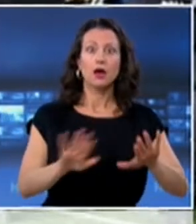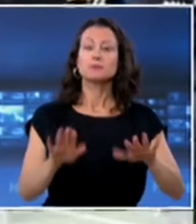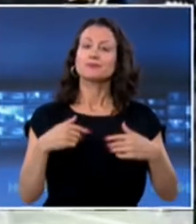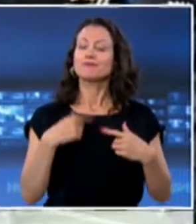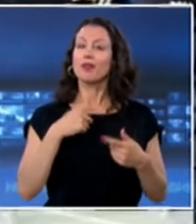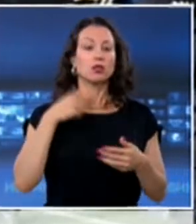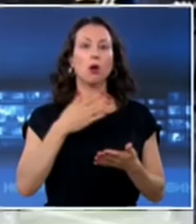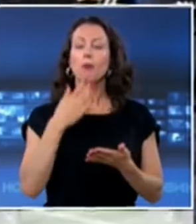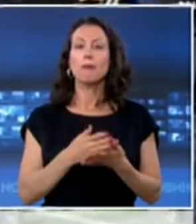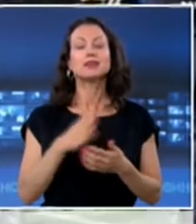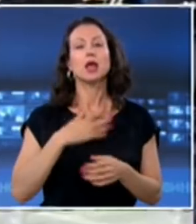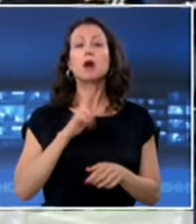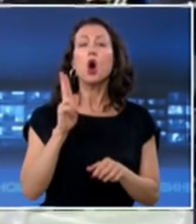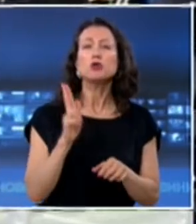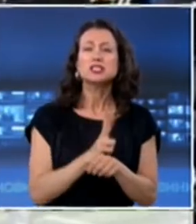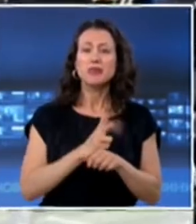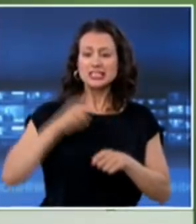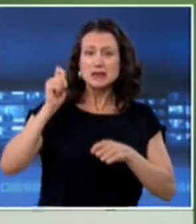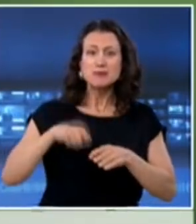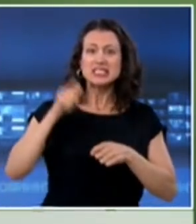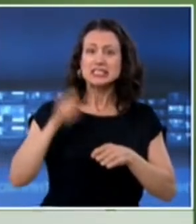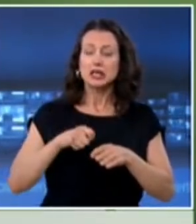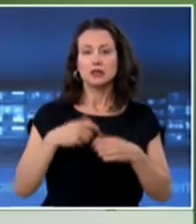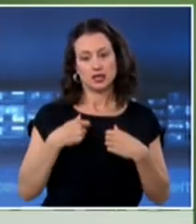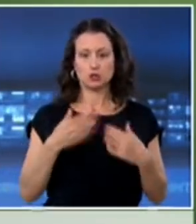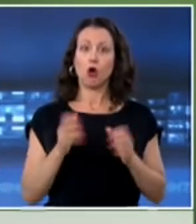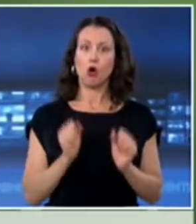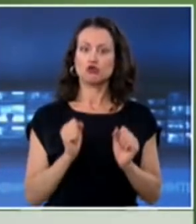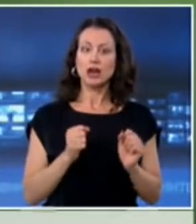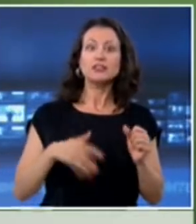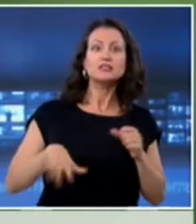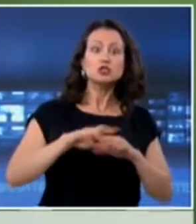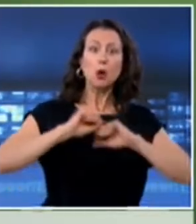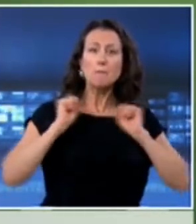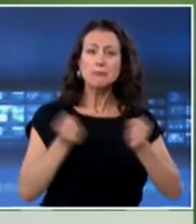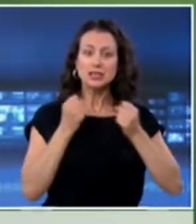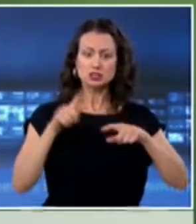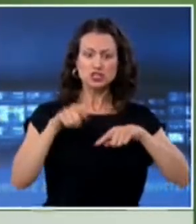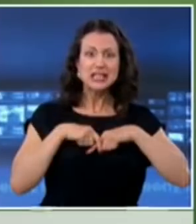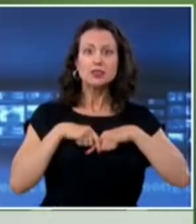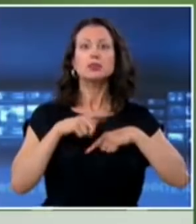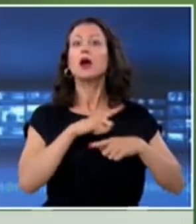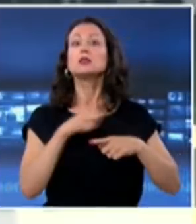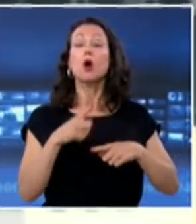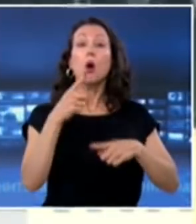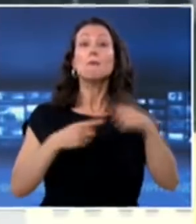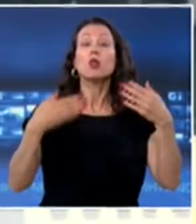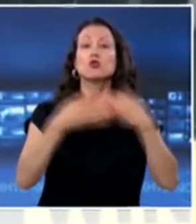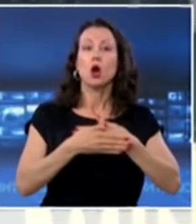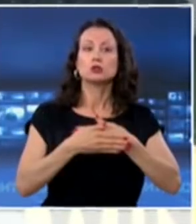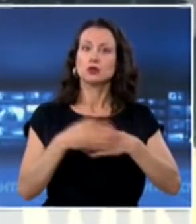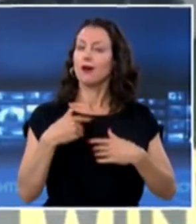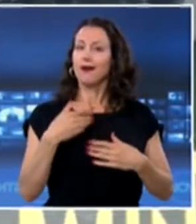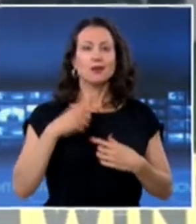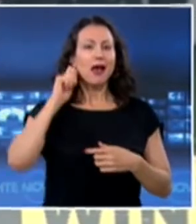като се очаква делата по бързото производство да бъдат разгледани до полунощ. Наказанията са забрана да се посещават мачове